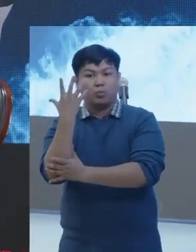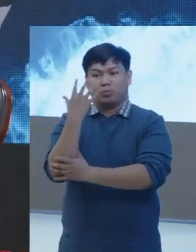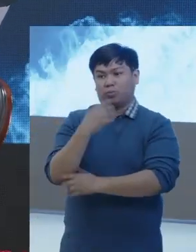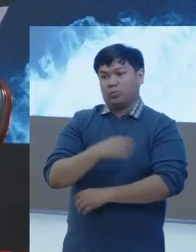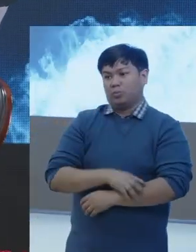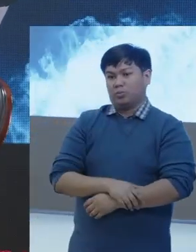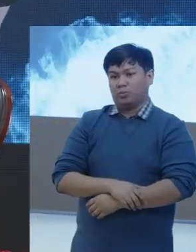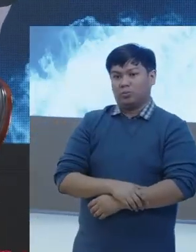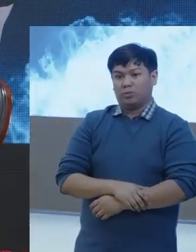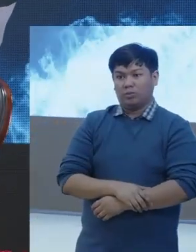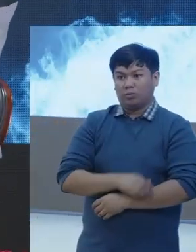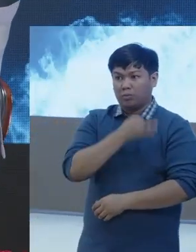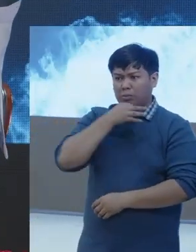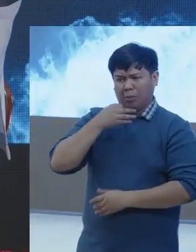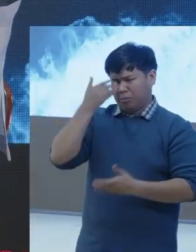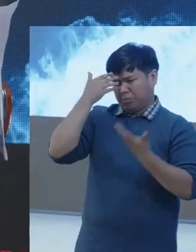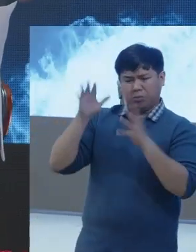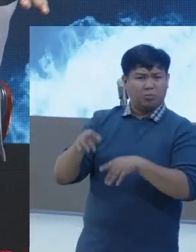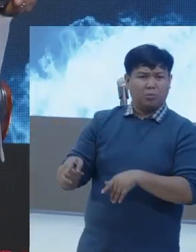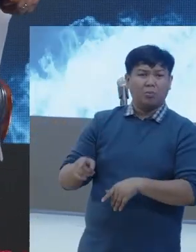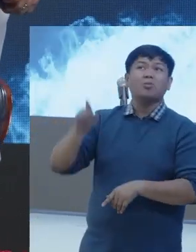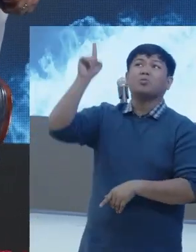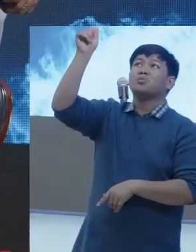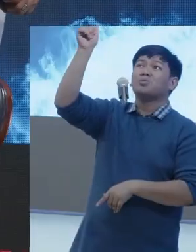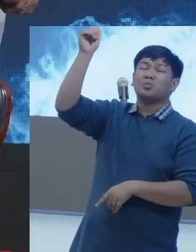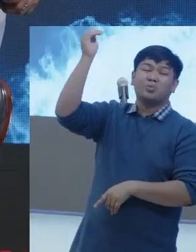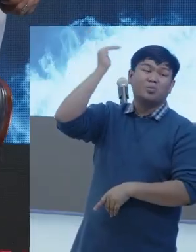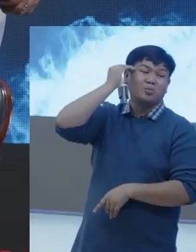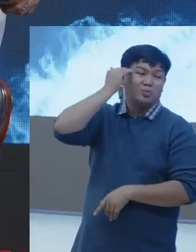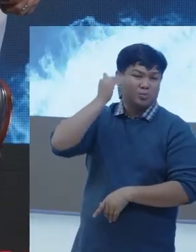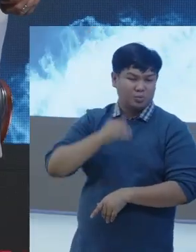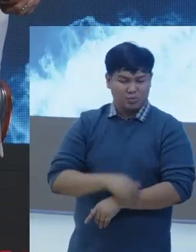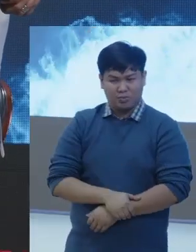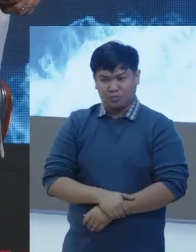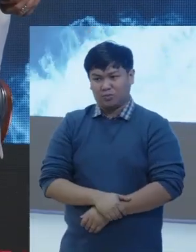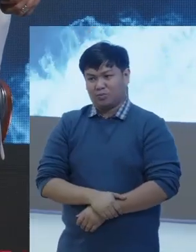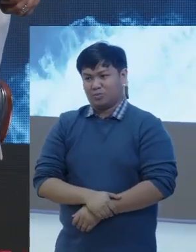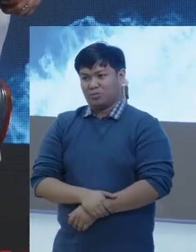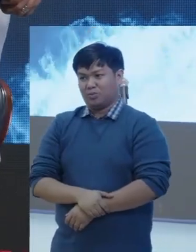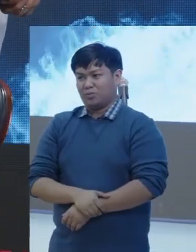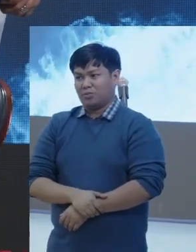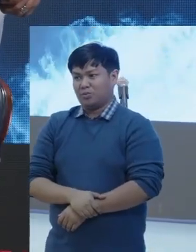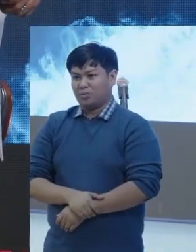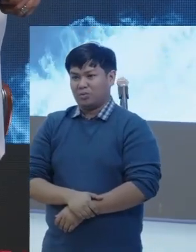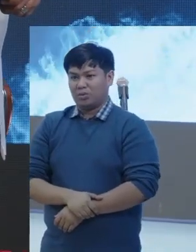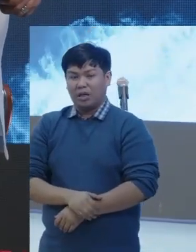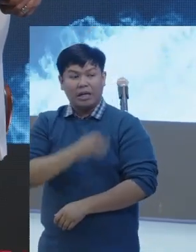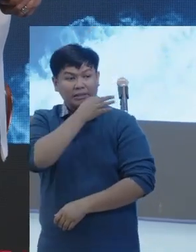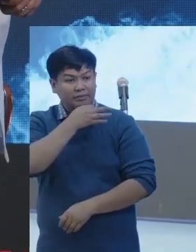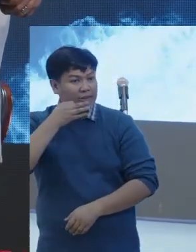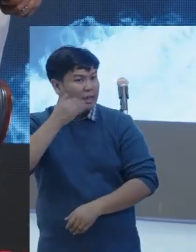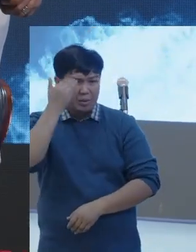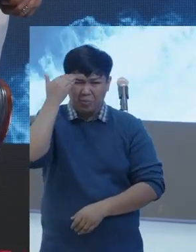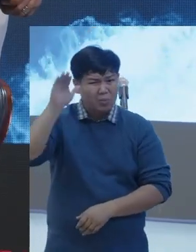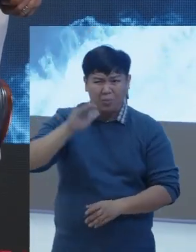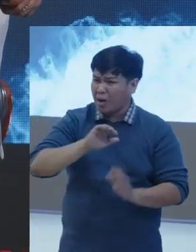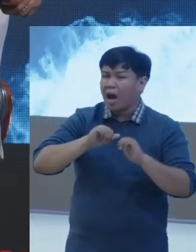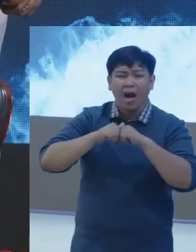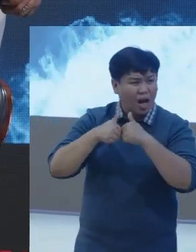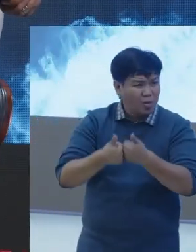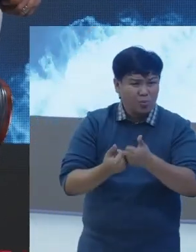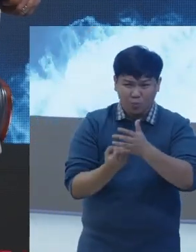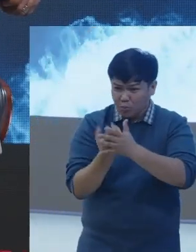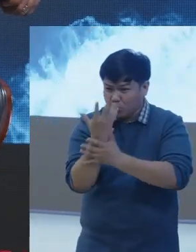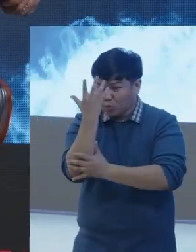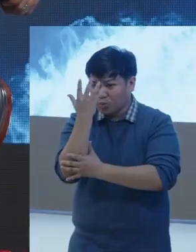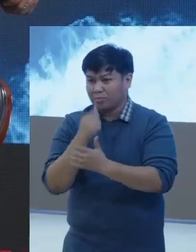at once he puts in the sickle because the harvest has come. He knows not how.